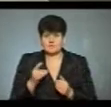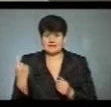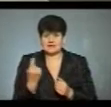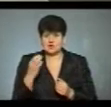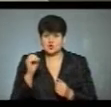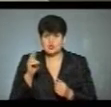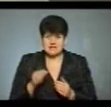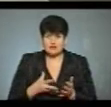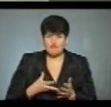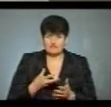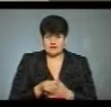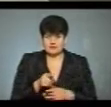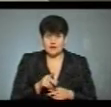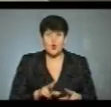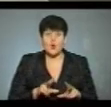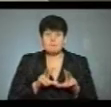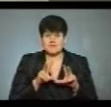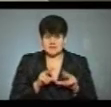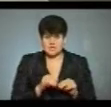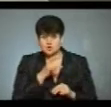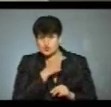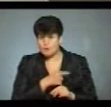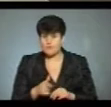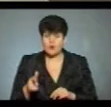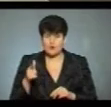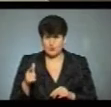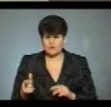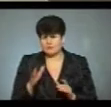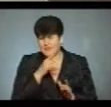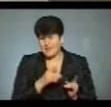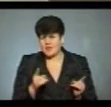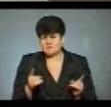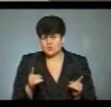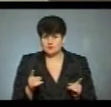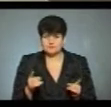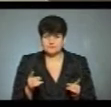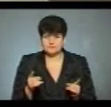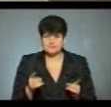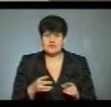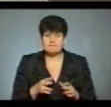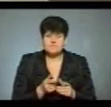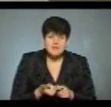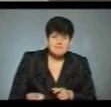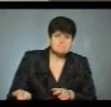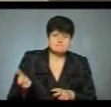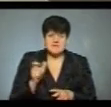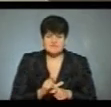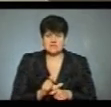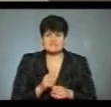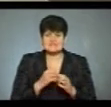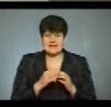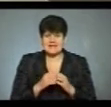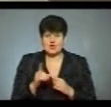І там же в своїй програмі вони обіцяють, що протягом, мабуть, на якогось там терміну, вони перевищать